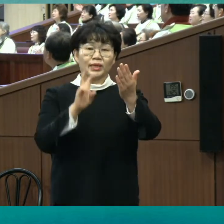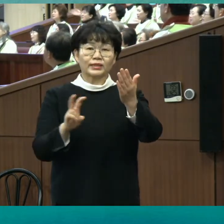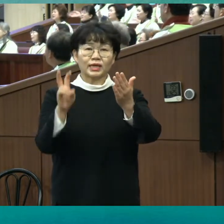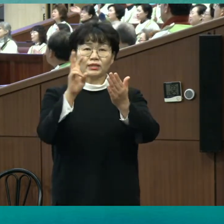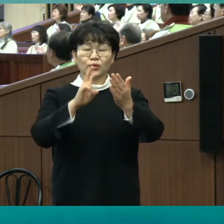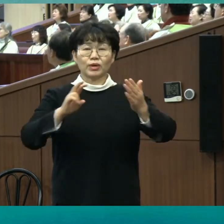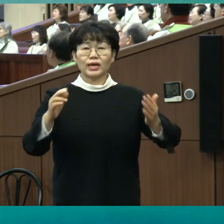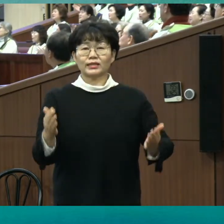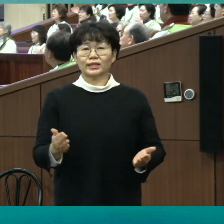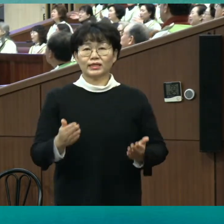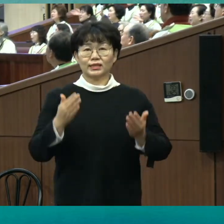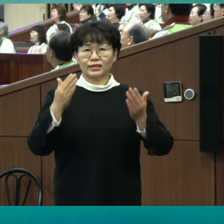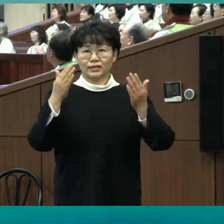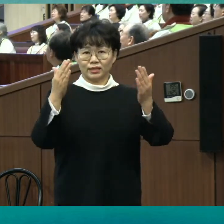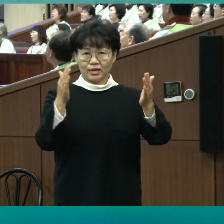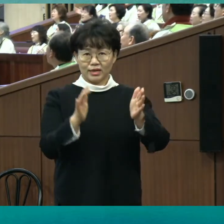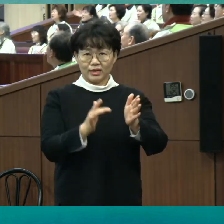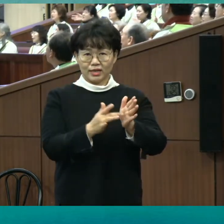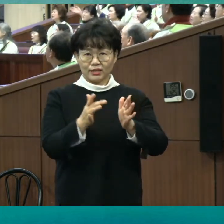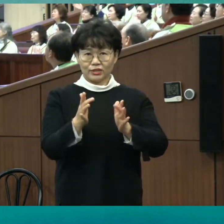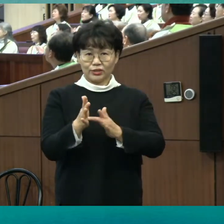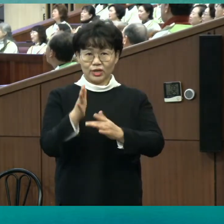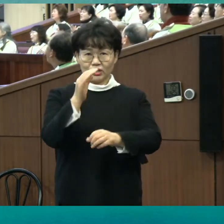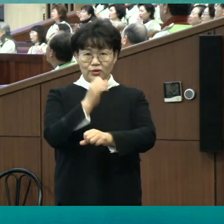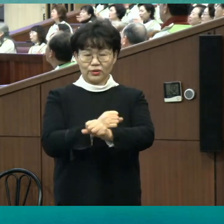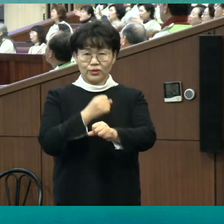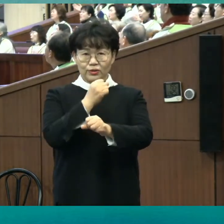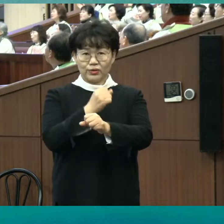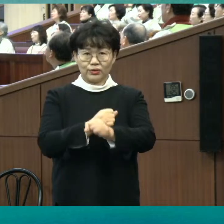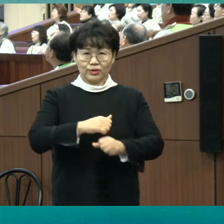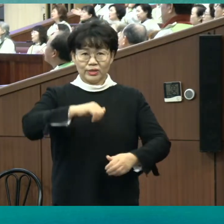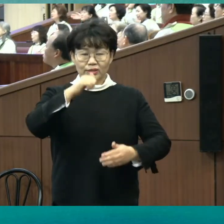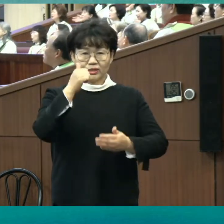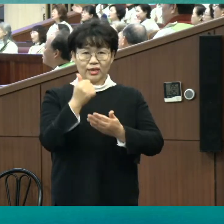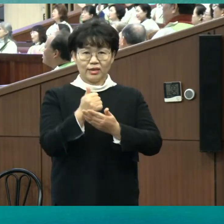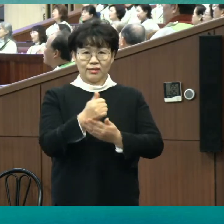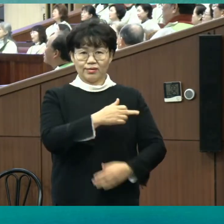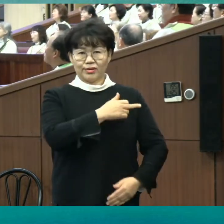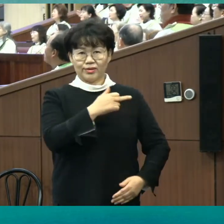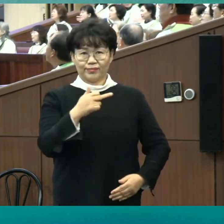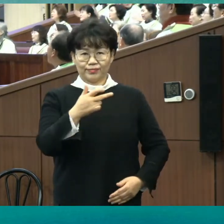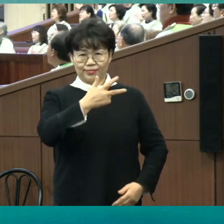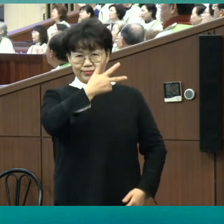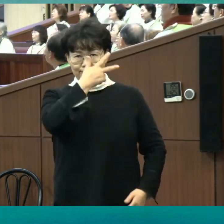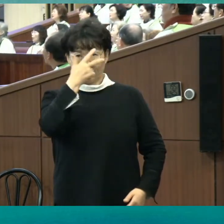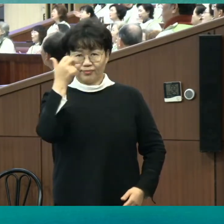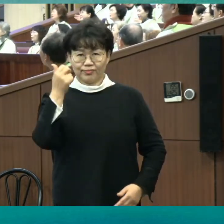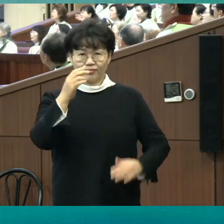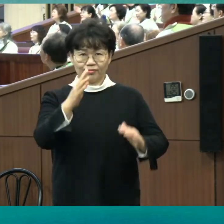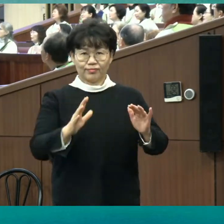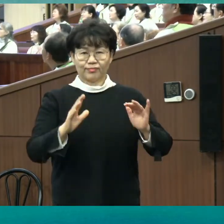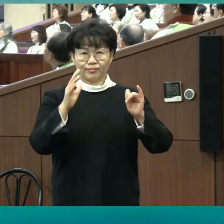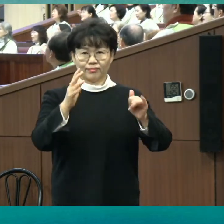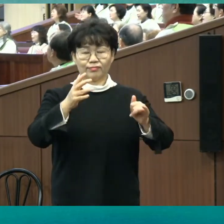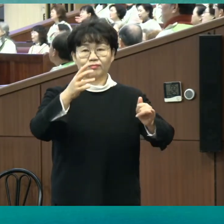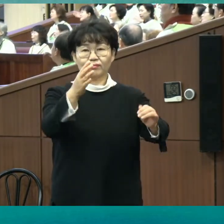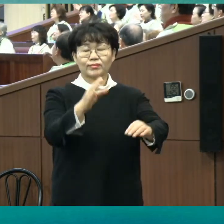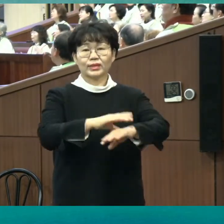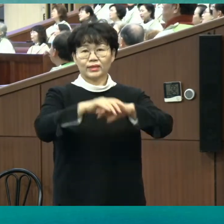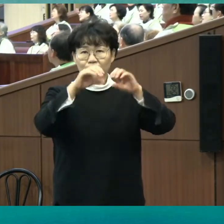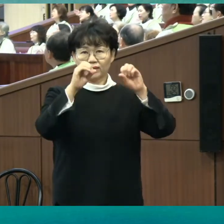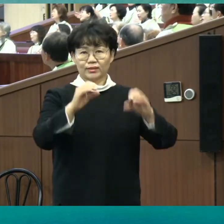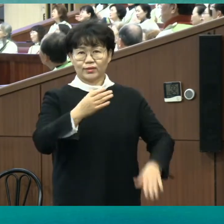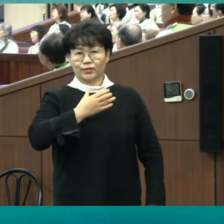우리 3절 한 번 더 다시 고백해볼까요? 죄의 깊은 잠과 죄의 깊은 잠과 뜬 세상의